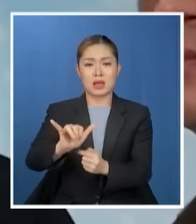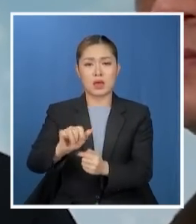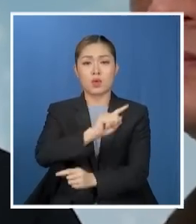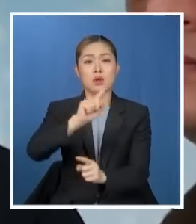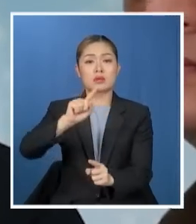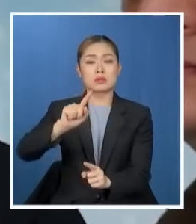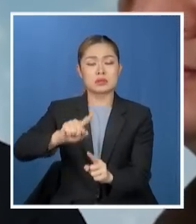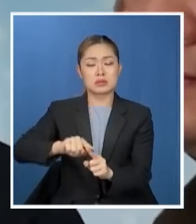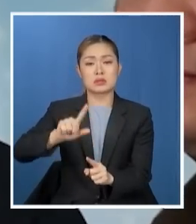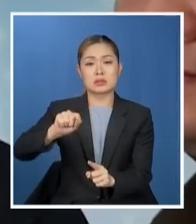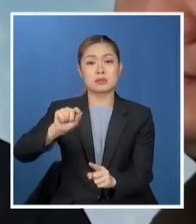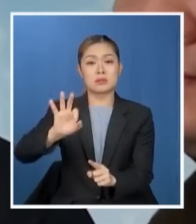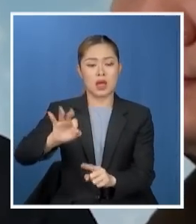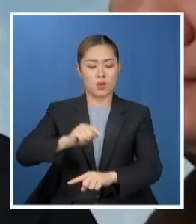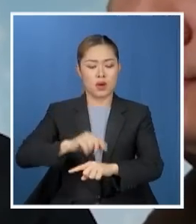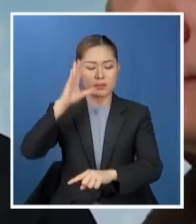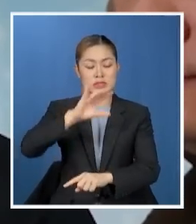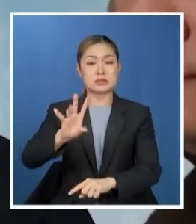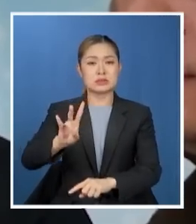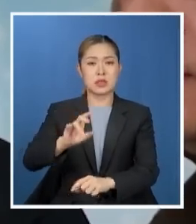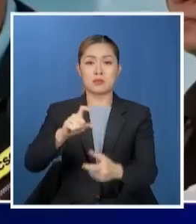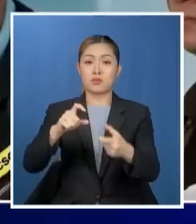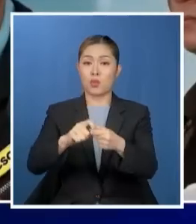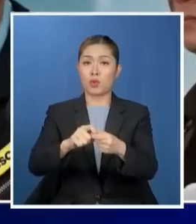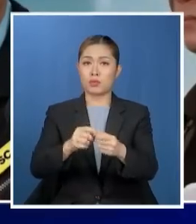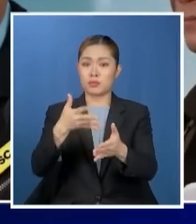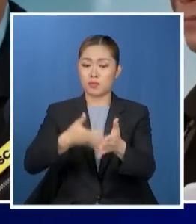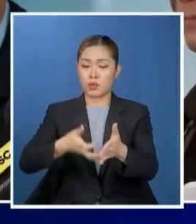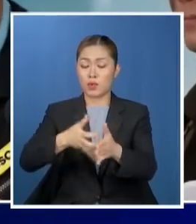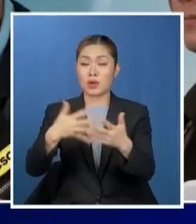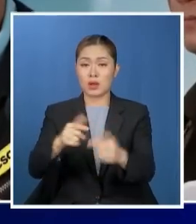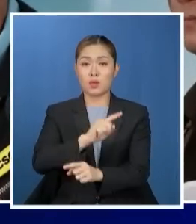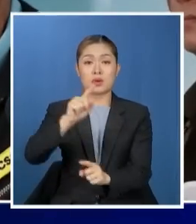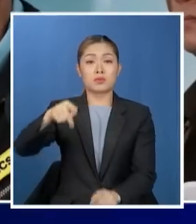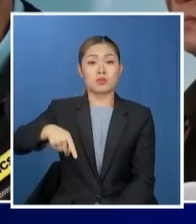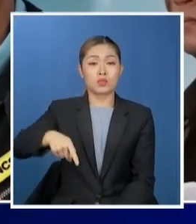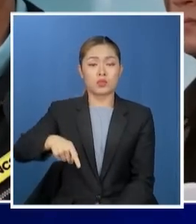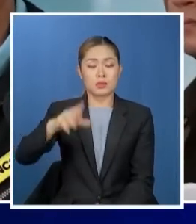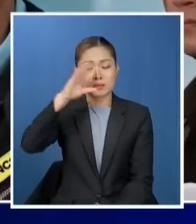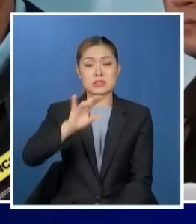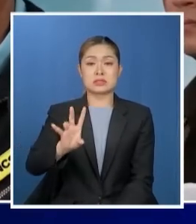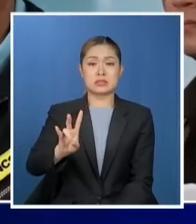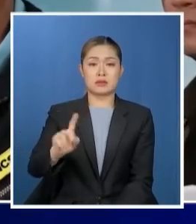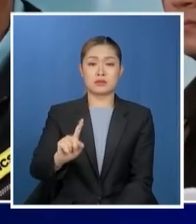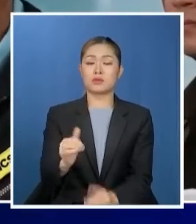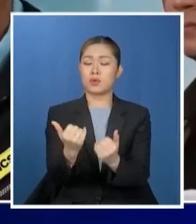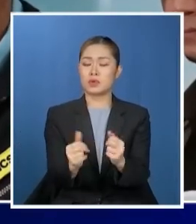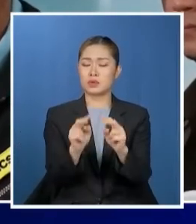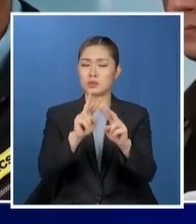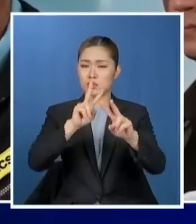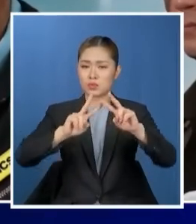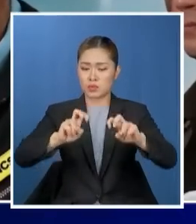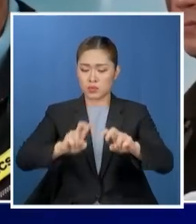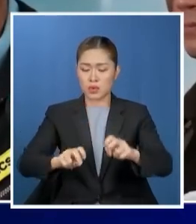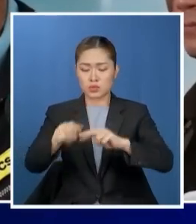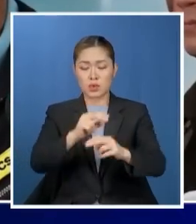ที่29มีนาคมเวลา1ทุ่มก็คือมีการบล็อกไปแล้วนะฮะตั้งแต่วันพุธเวลา1ทุ่มและอยู่ระหว่างการตรวจสอบผลก